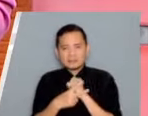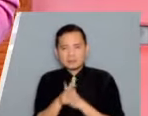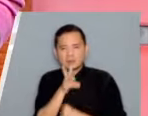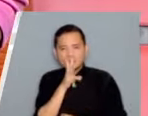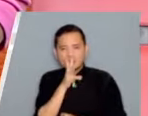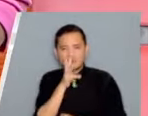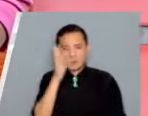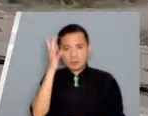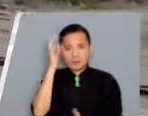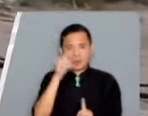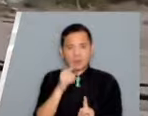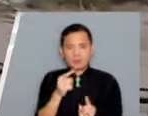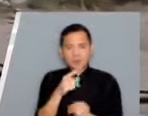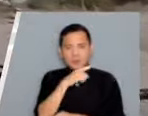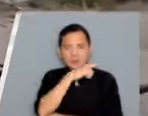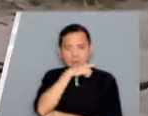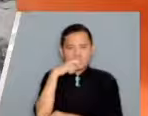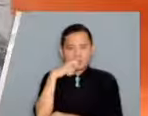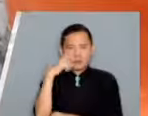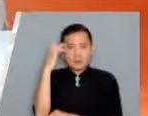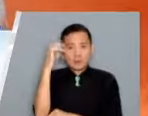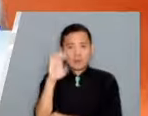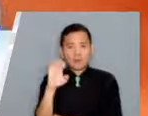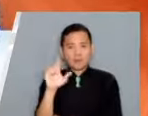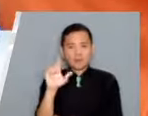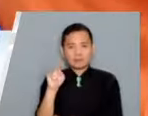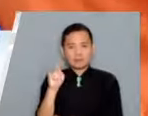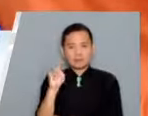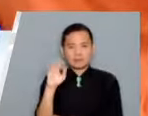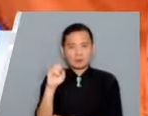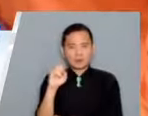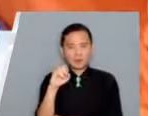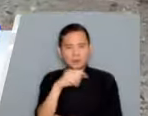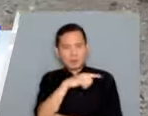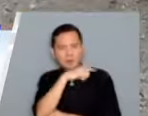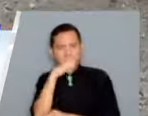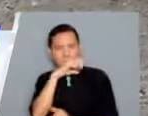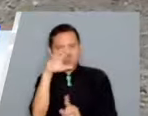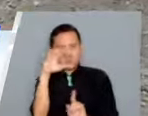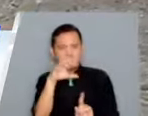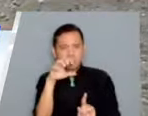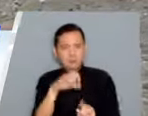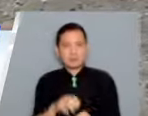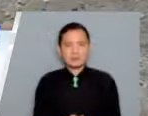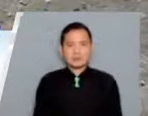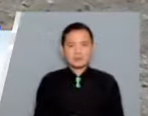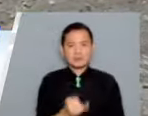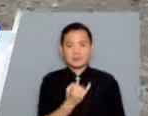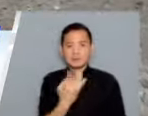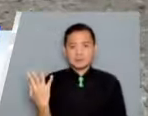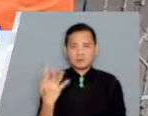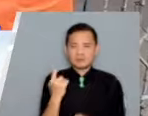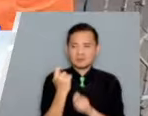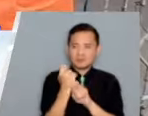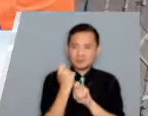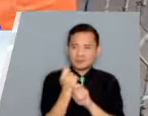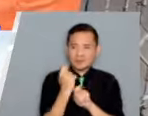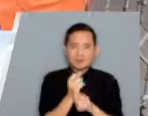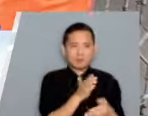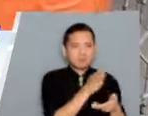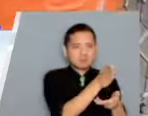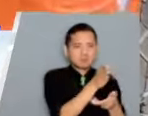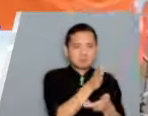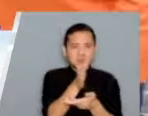Nino. Dalawang malalaking truck ang nag-iikot araw-araw sa mga apektadong lugar para magrasyon ng tubig. Natuyo na kasi ang